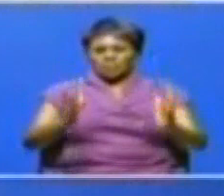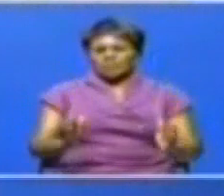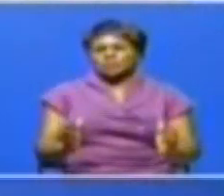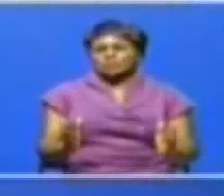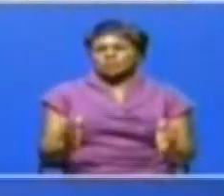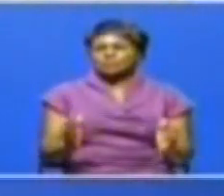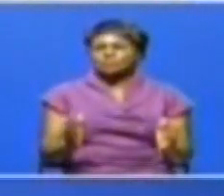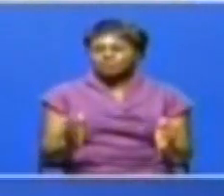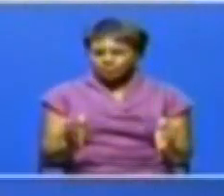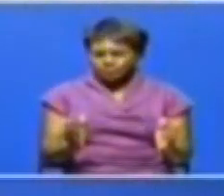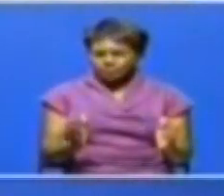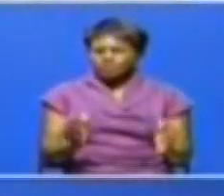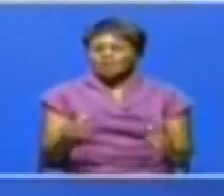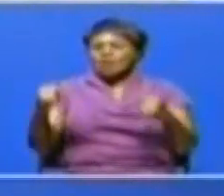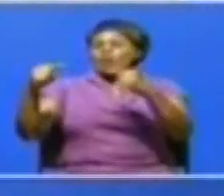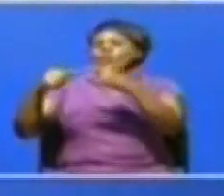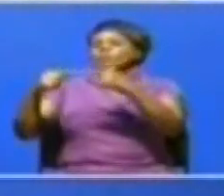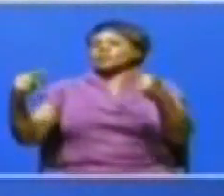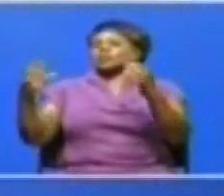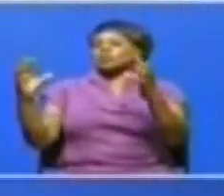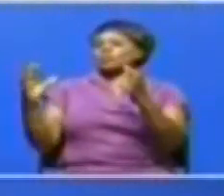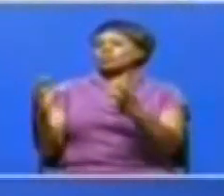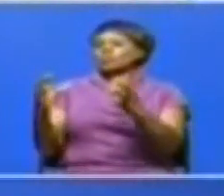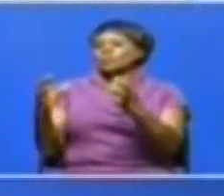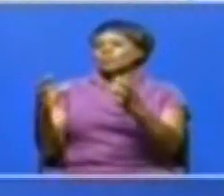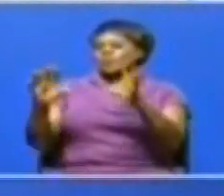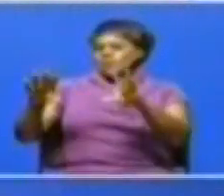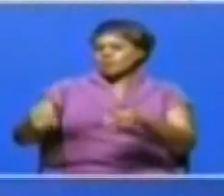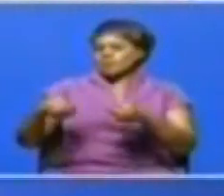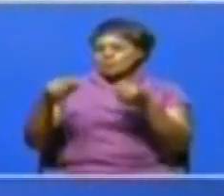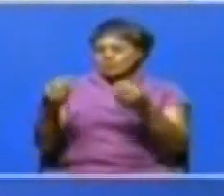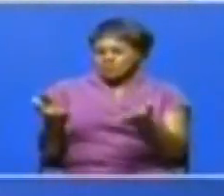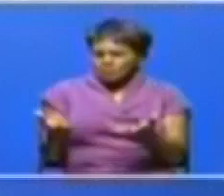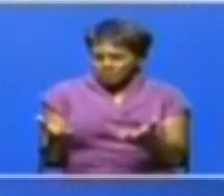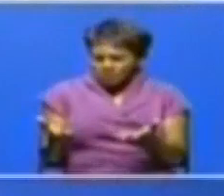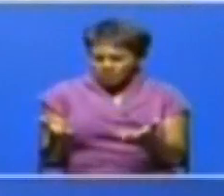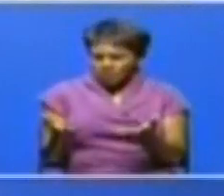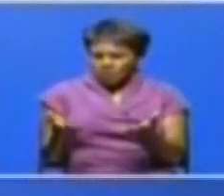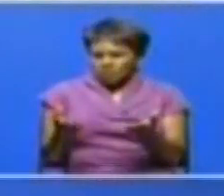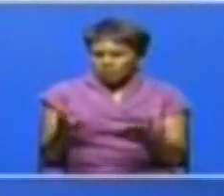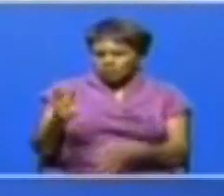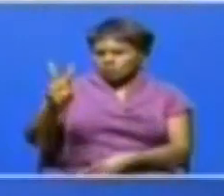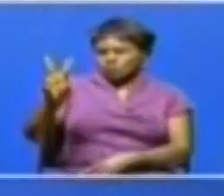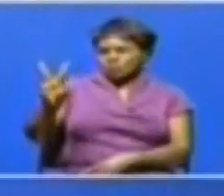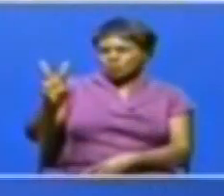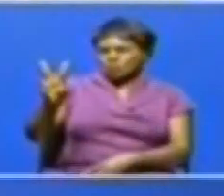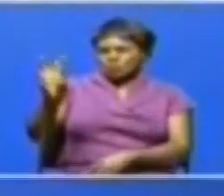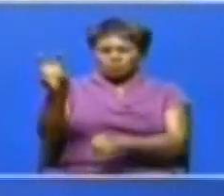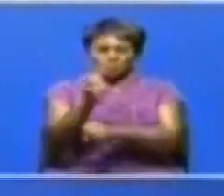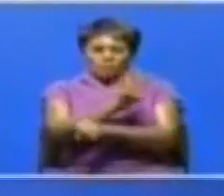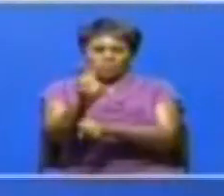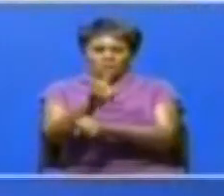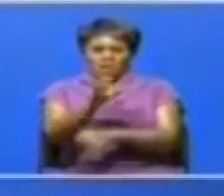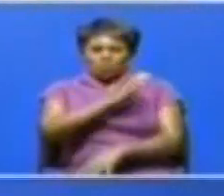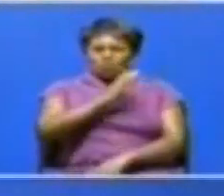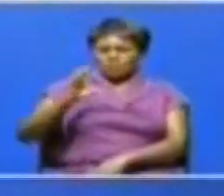The mrengo wa upinzani utapatiwa the chairman mbili. Hiyo ni ya oversight committees,